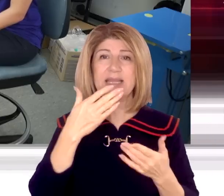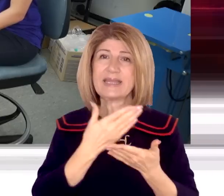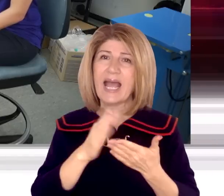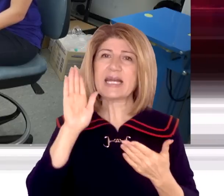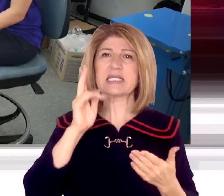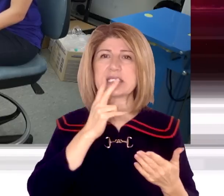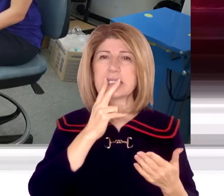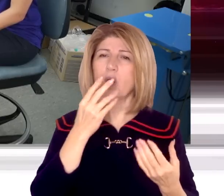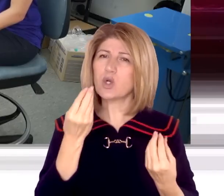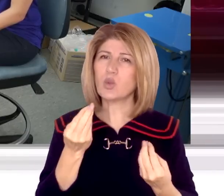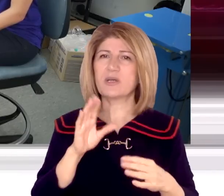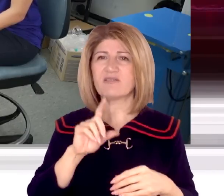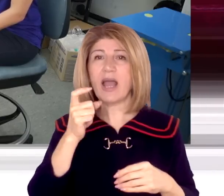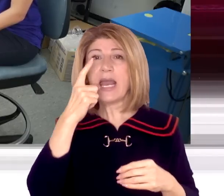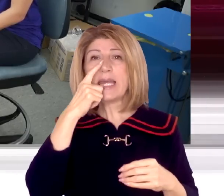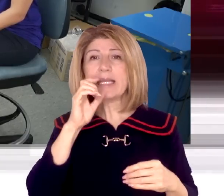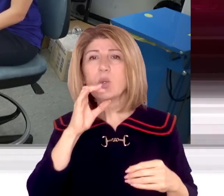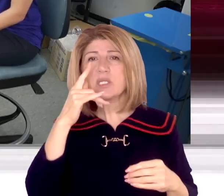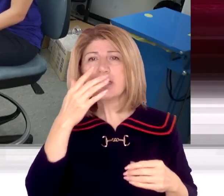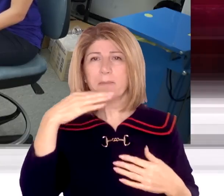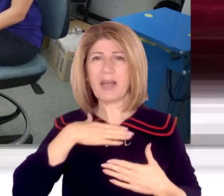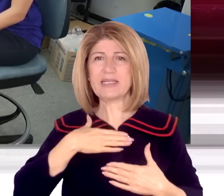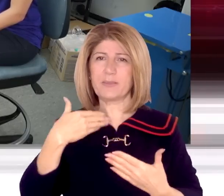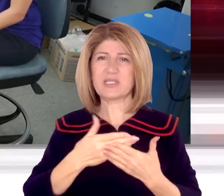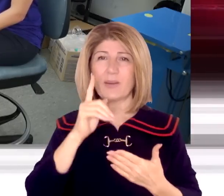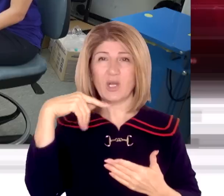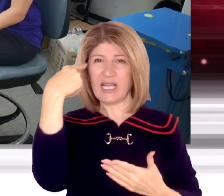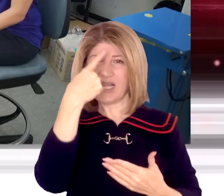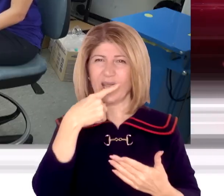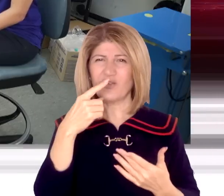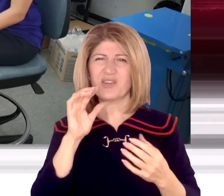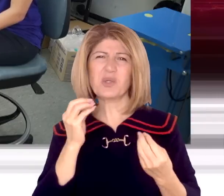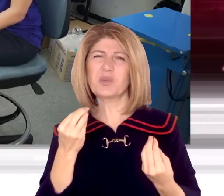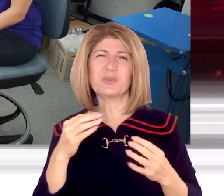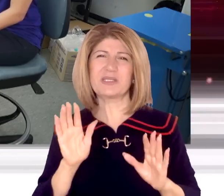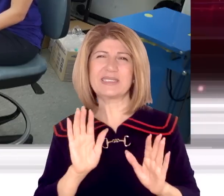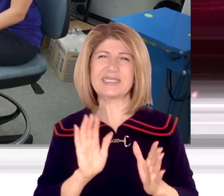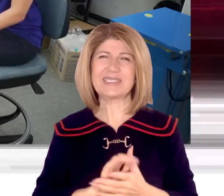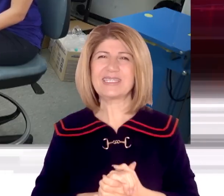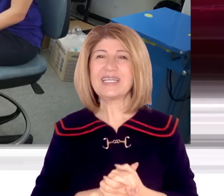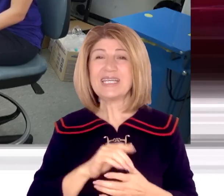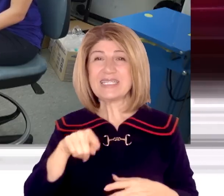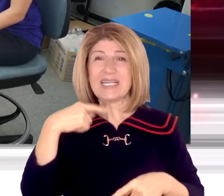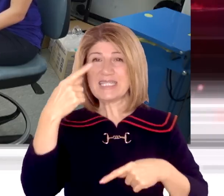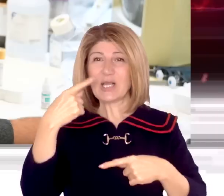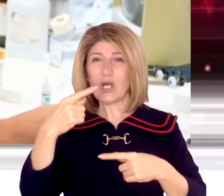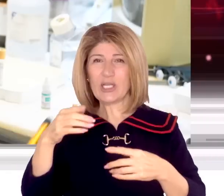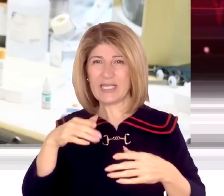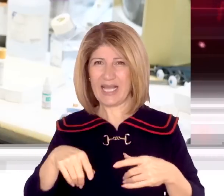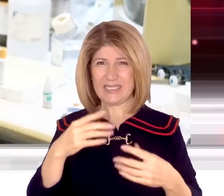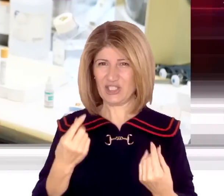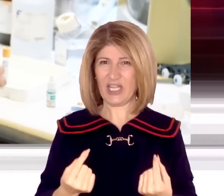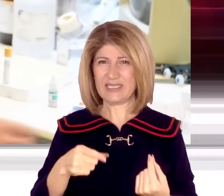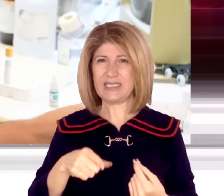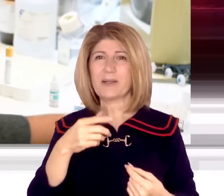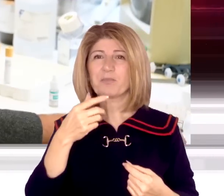برای ترک سیگار خیلی موثره و نیکوتین هم خوب به بدن میرسونه، اما قیافشون خیلی جذاب و باحال نیست.